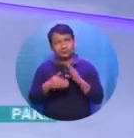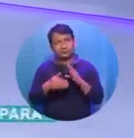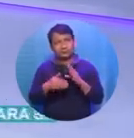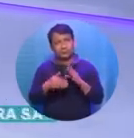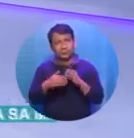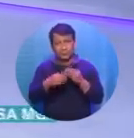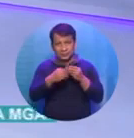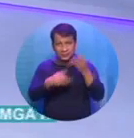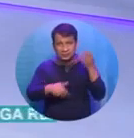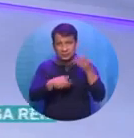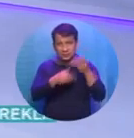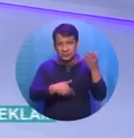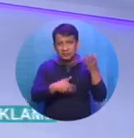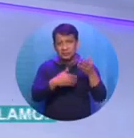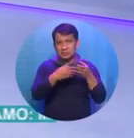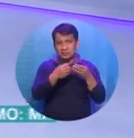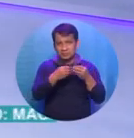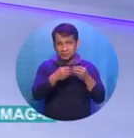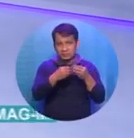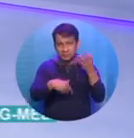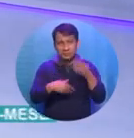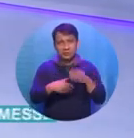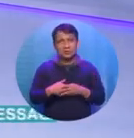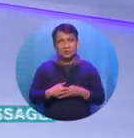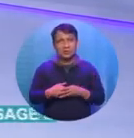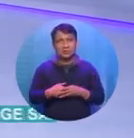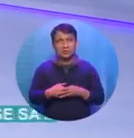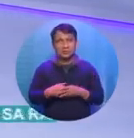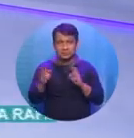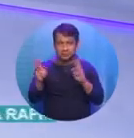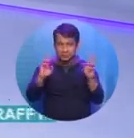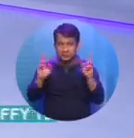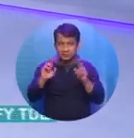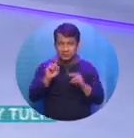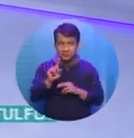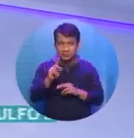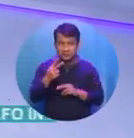gusto ko yung kusang maandar. Ah, umandar na. Sige, ready?